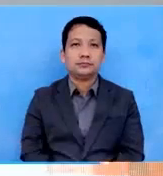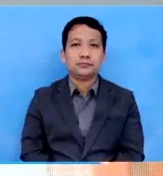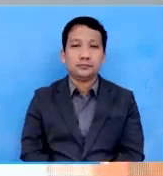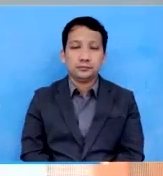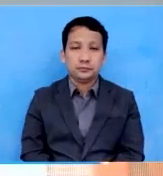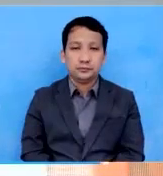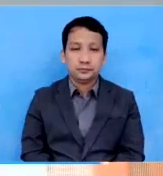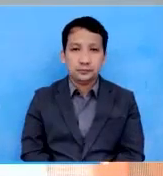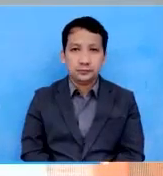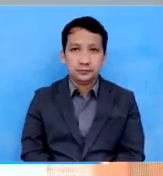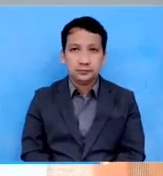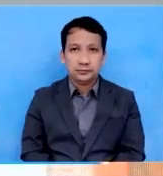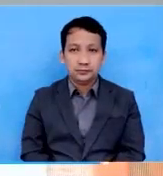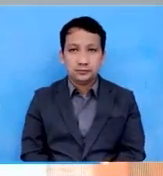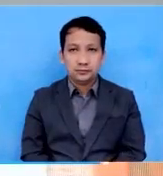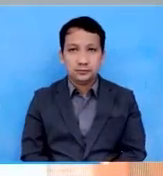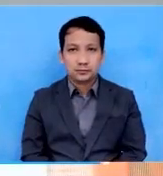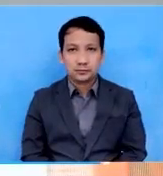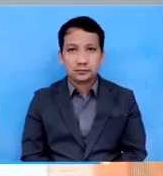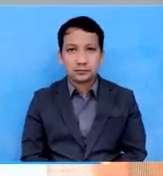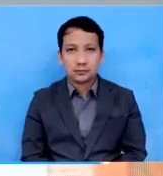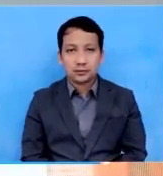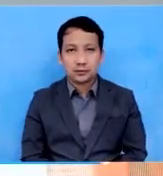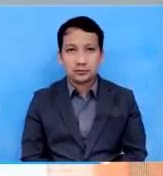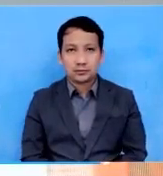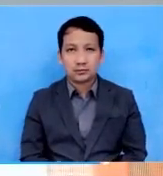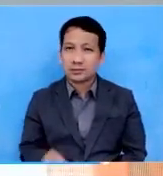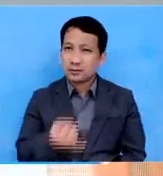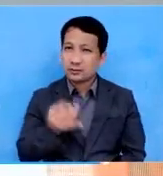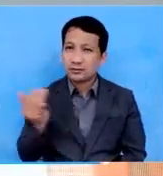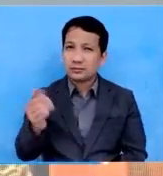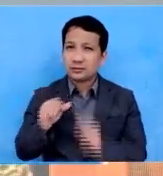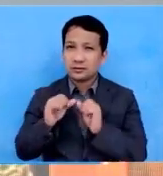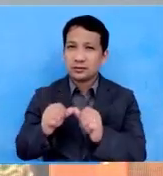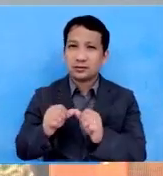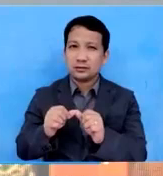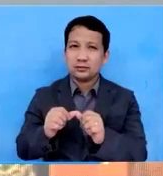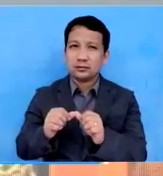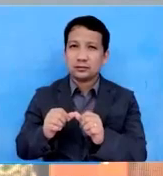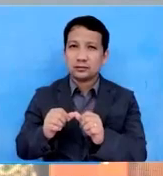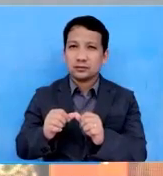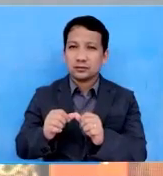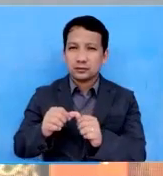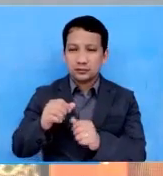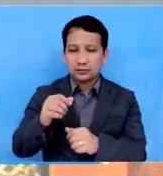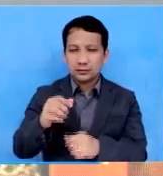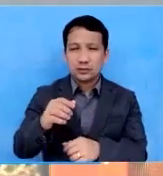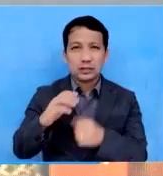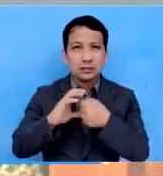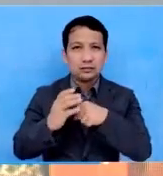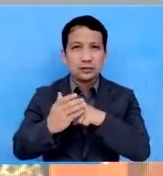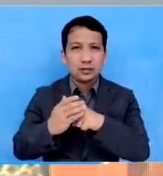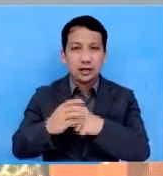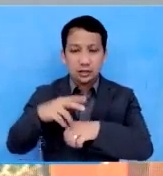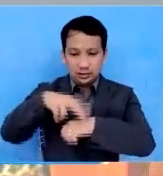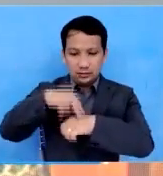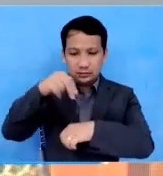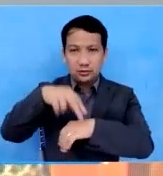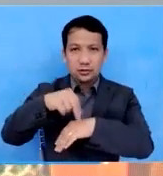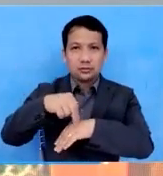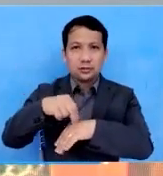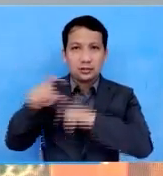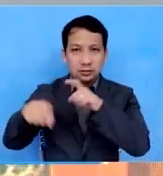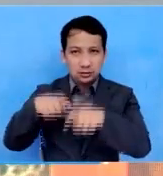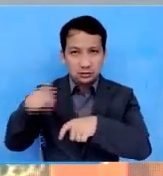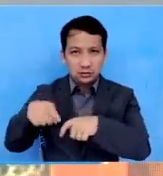Imbis na palay ay napipilitan ang ilang-ilang magsasaka sa Paracale Camarines Norte na mag-ani muna ng ginto. Hindi pa raw